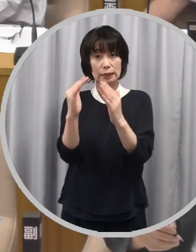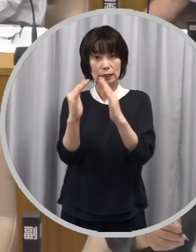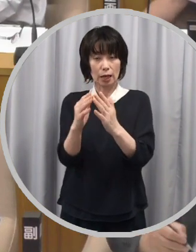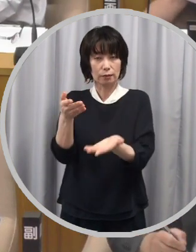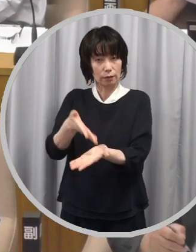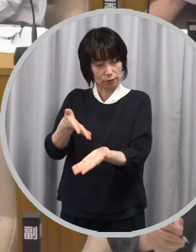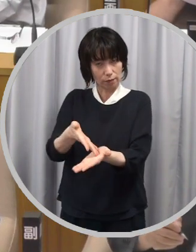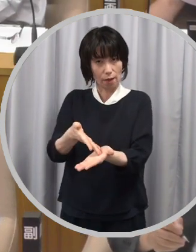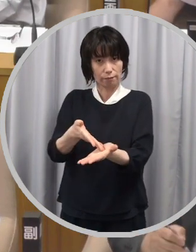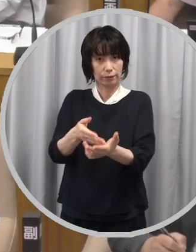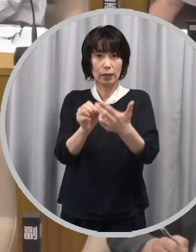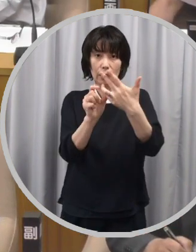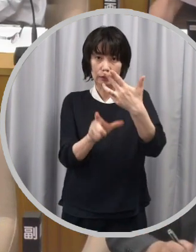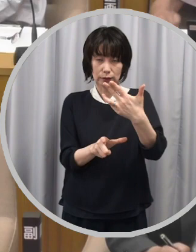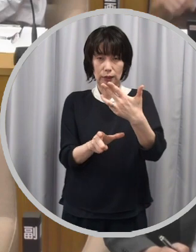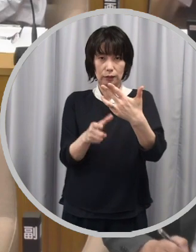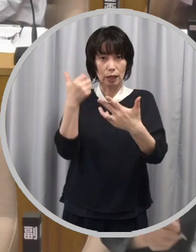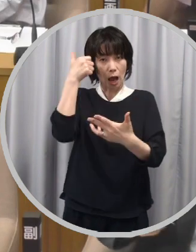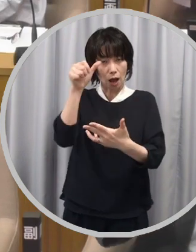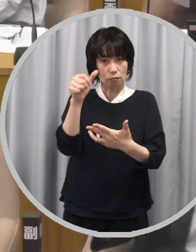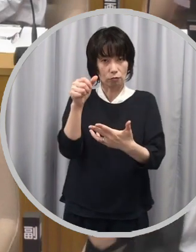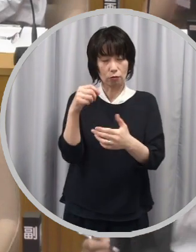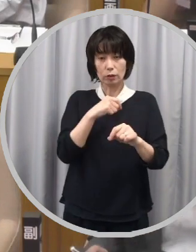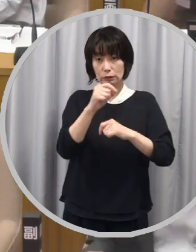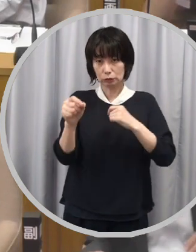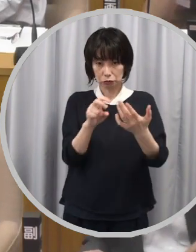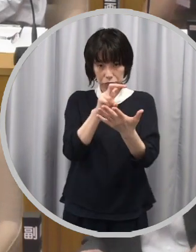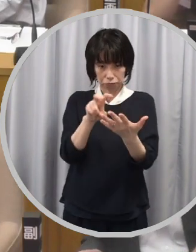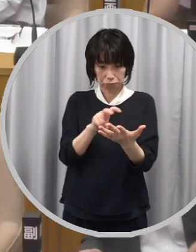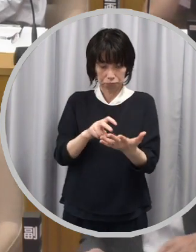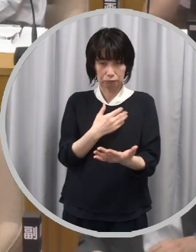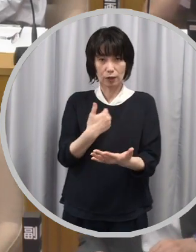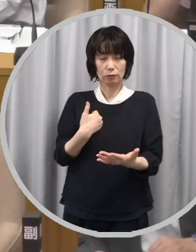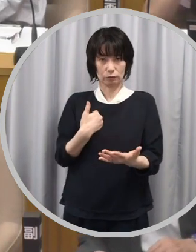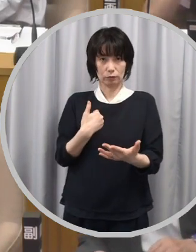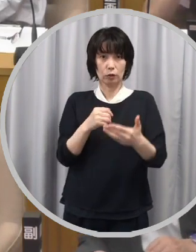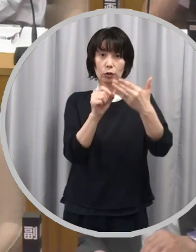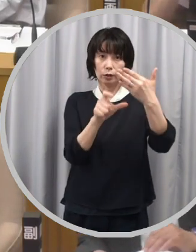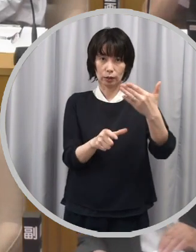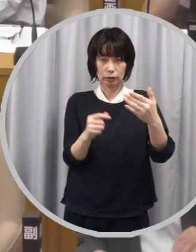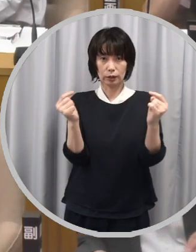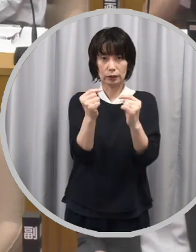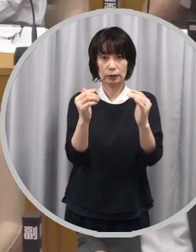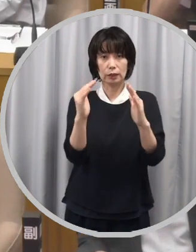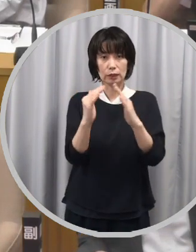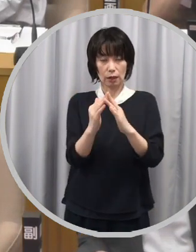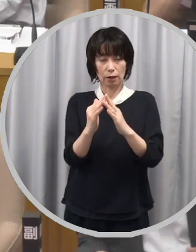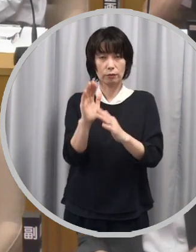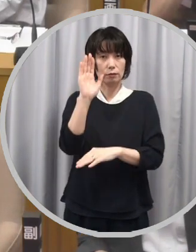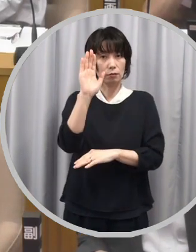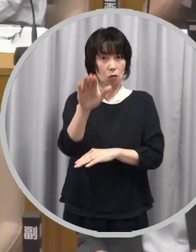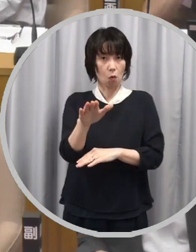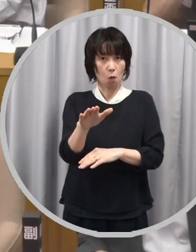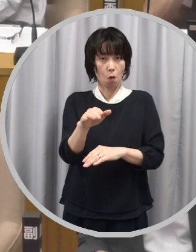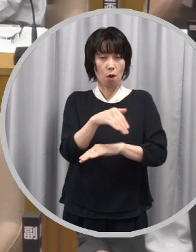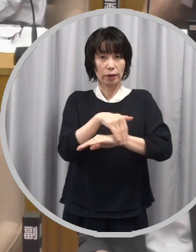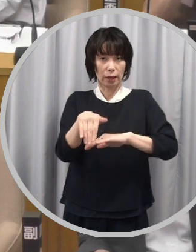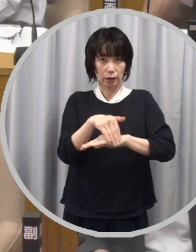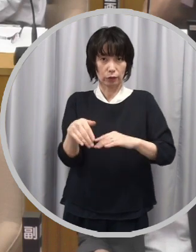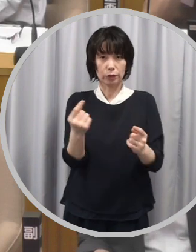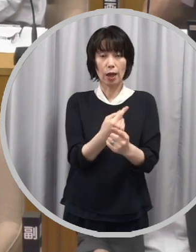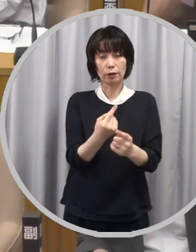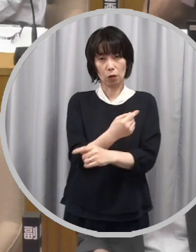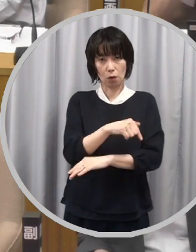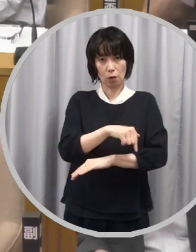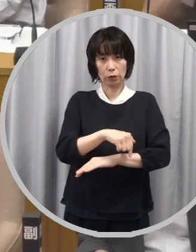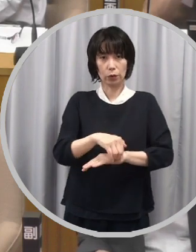した後、8月に案の縦覧を行い、9月に審議会の議を経て都市計画を変更